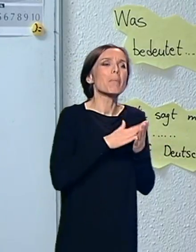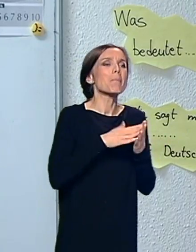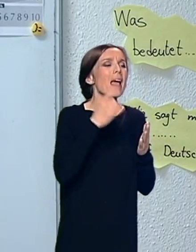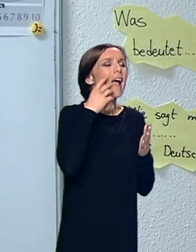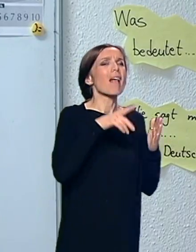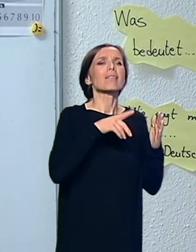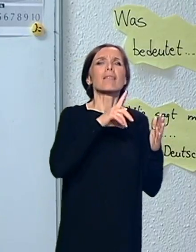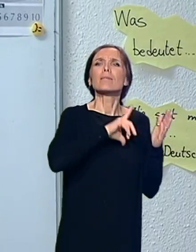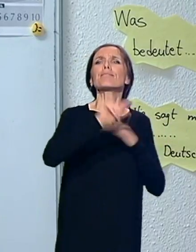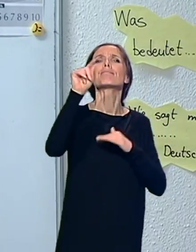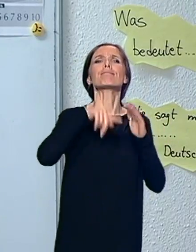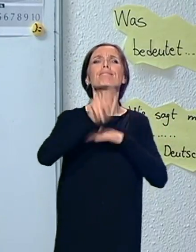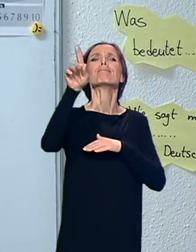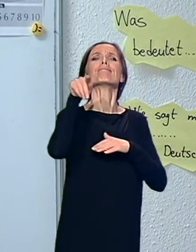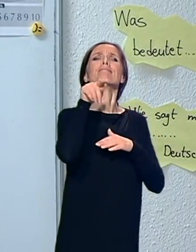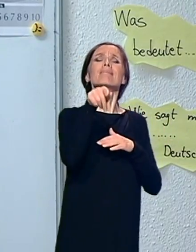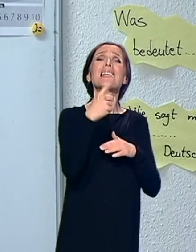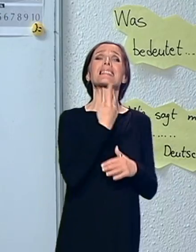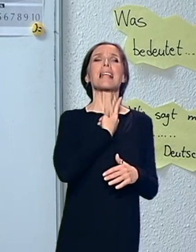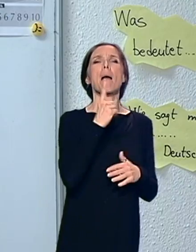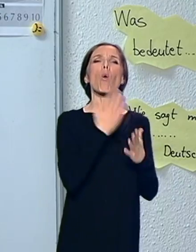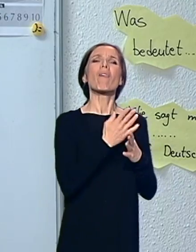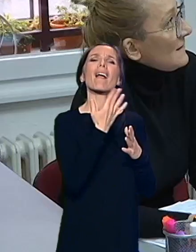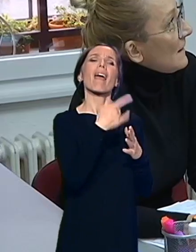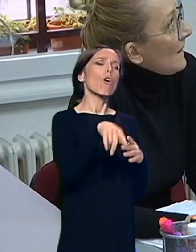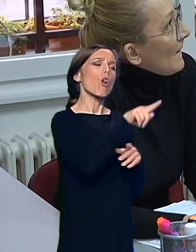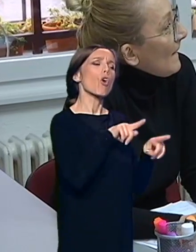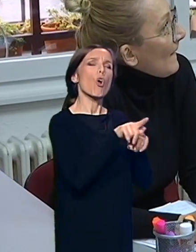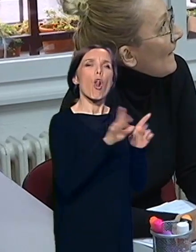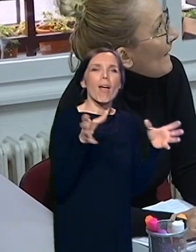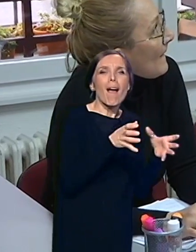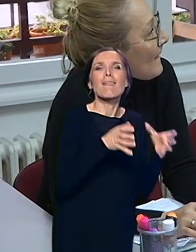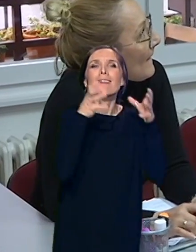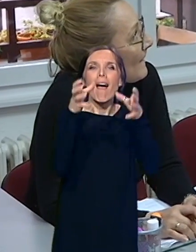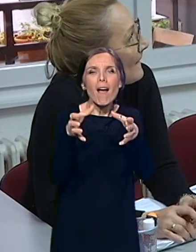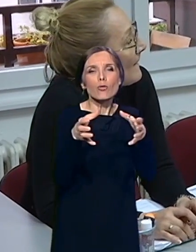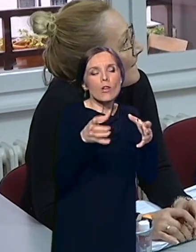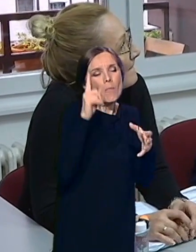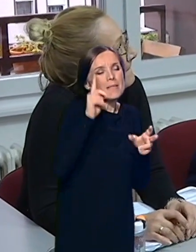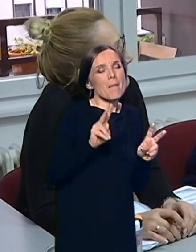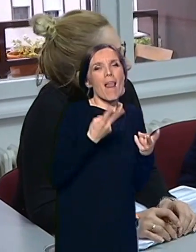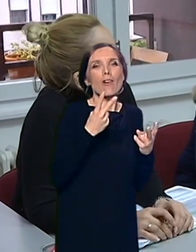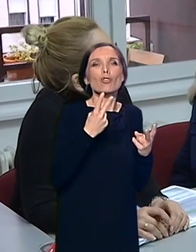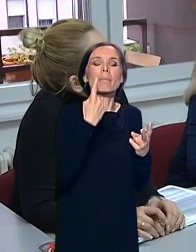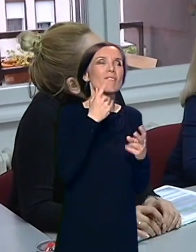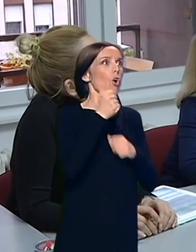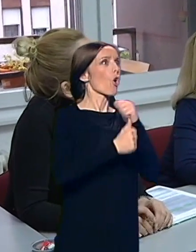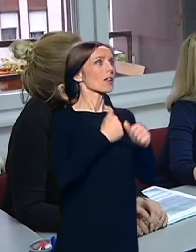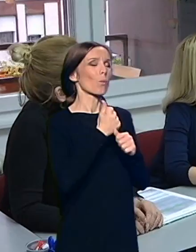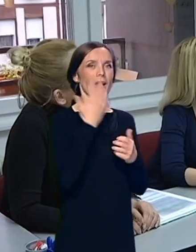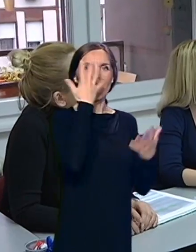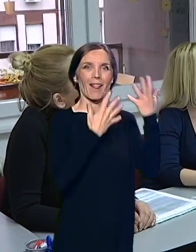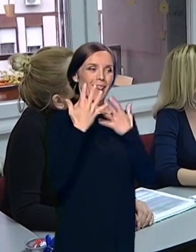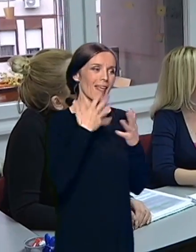nikad se ne ide ono sam, tako da će biti lakše da svi zajedno to prebrodimo tih možda prvih godinu dana.